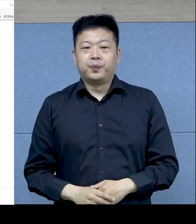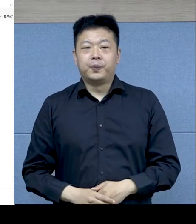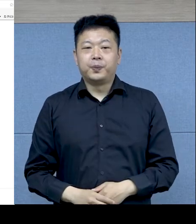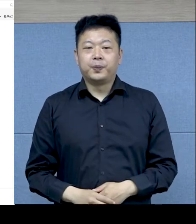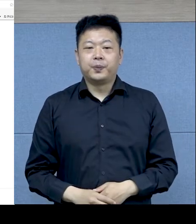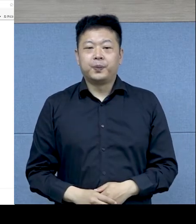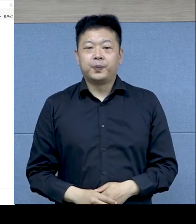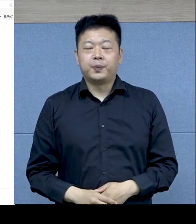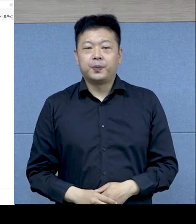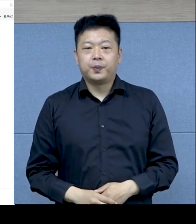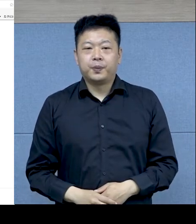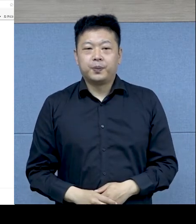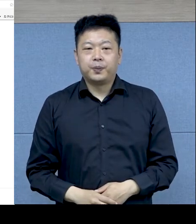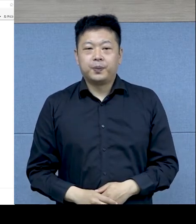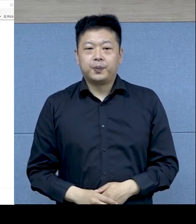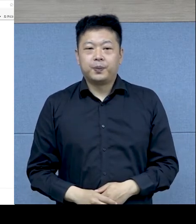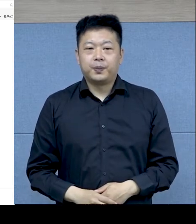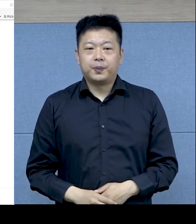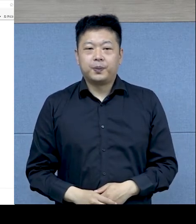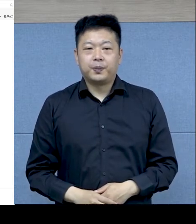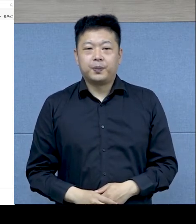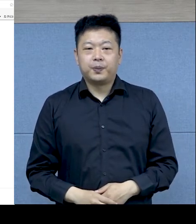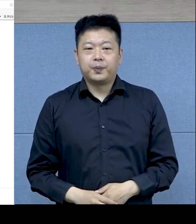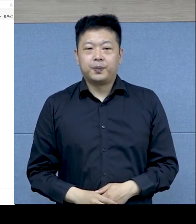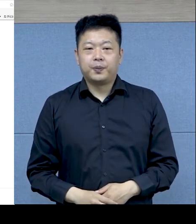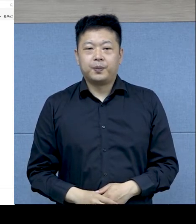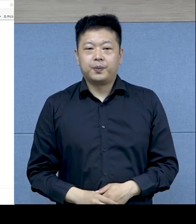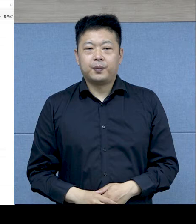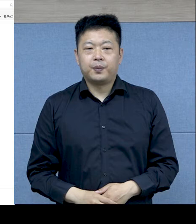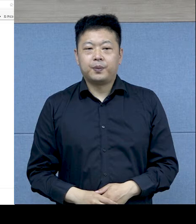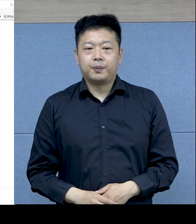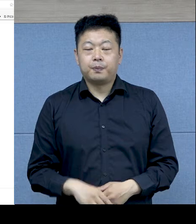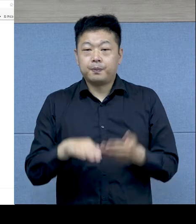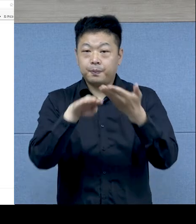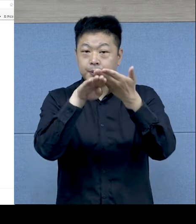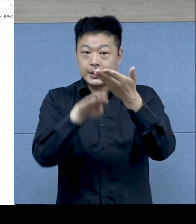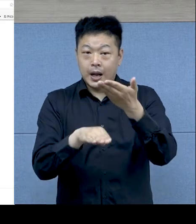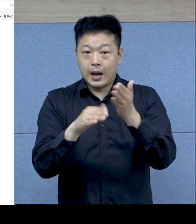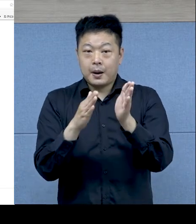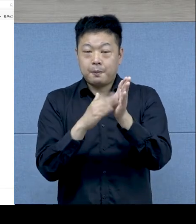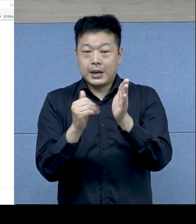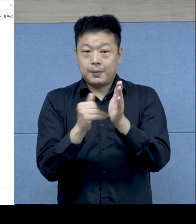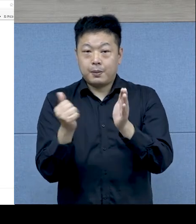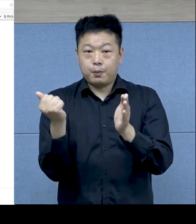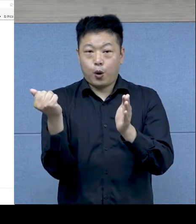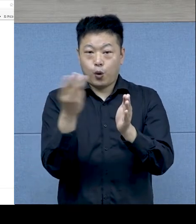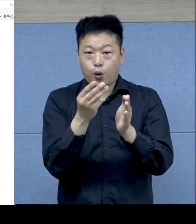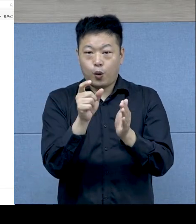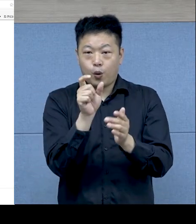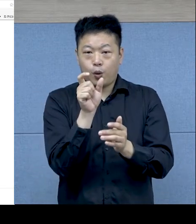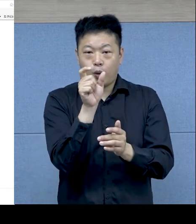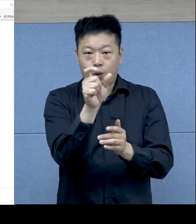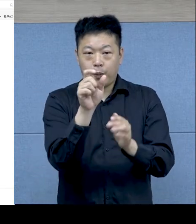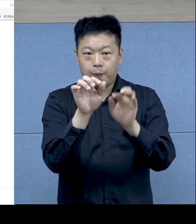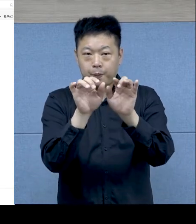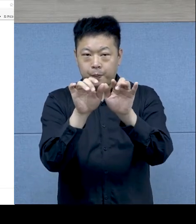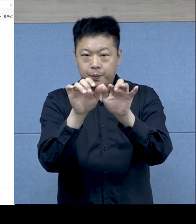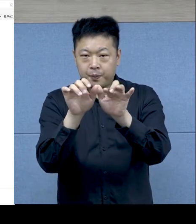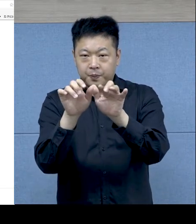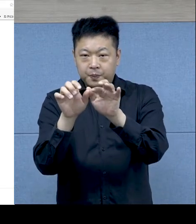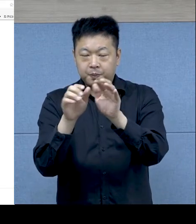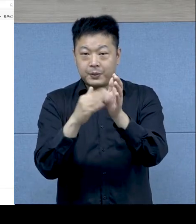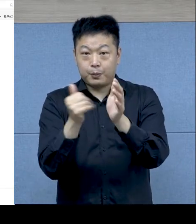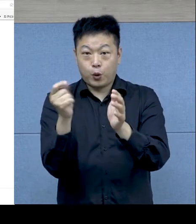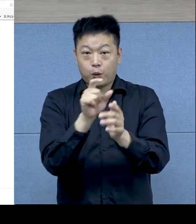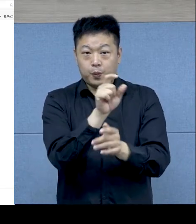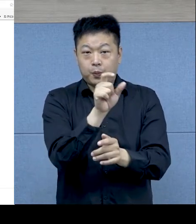네 맞아 2로 설정하고 밑에 비밀번호도 다 설정을 해주신 다음에 중복 확인을